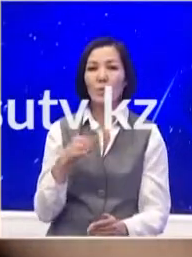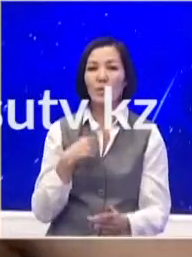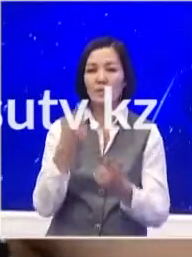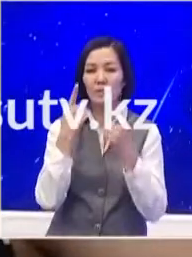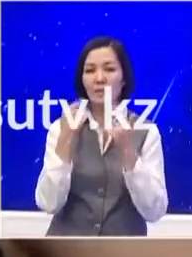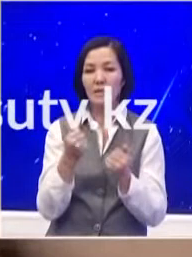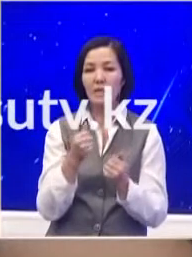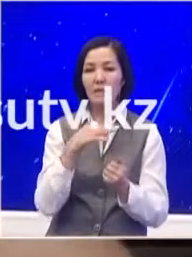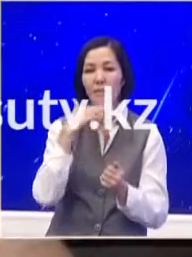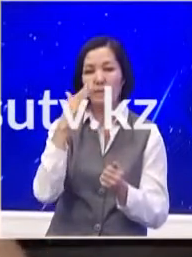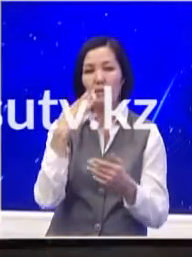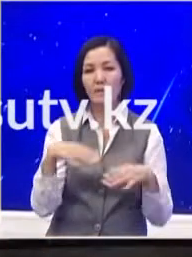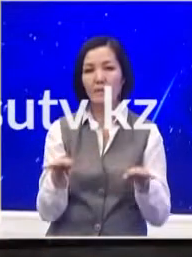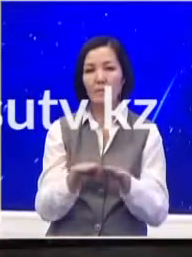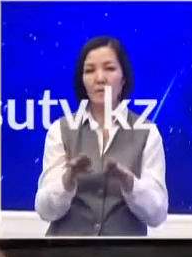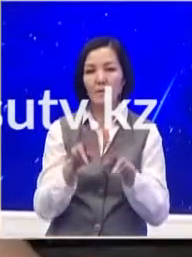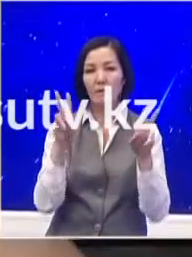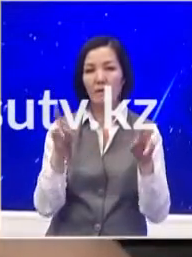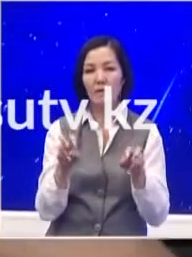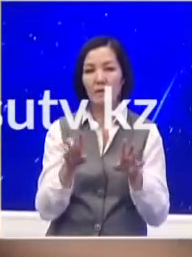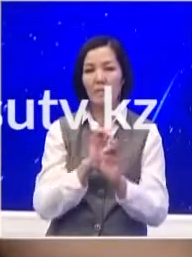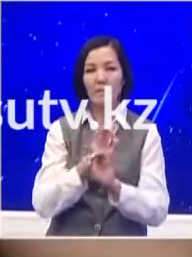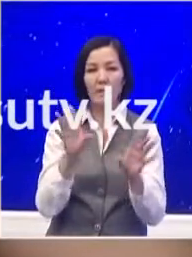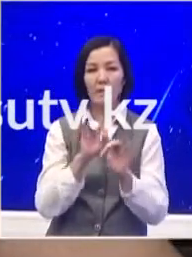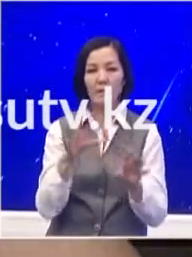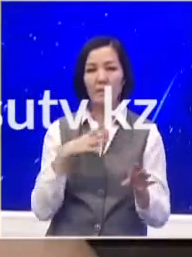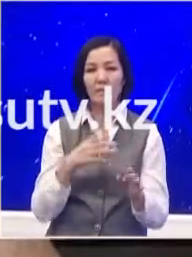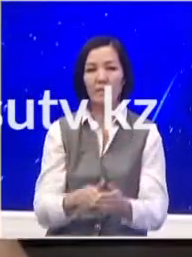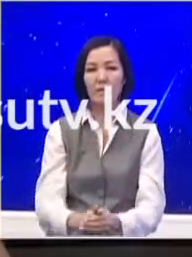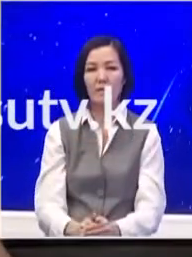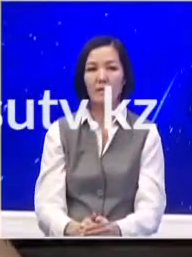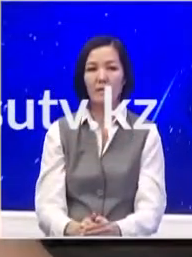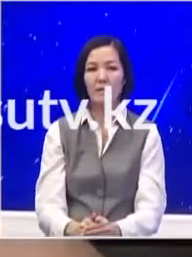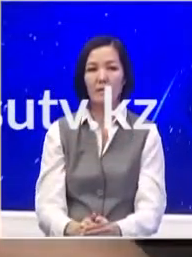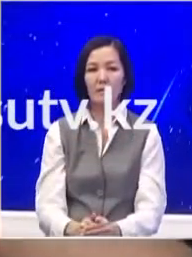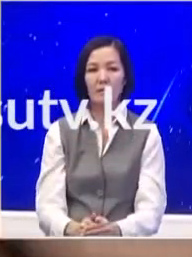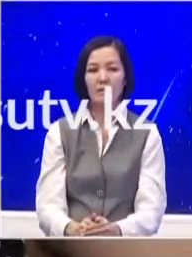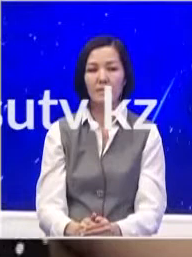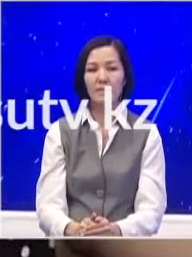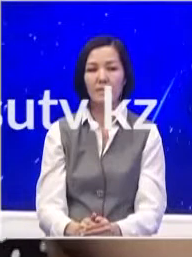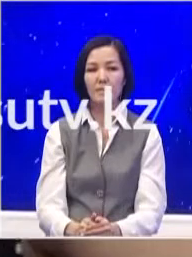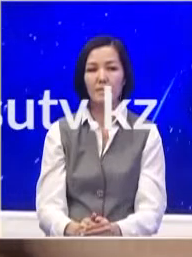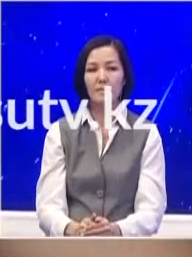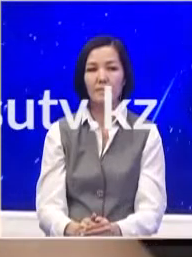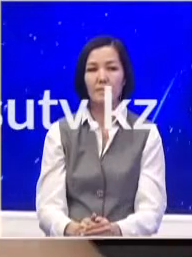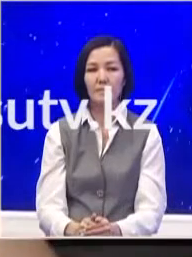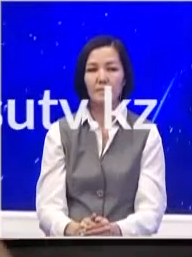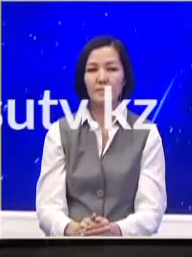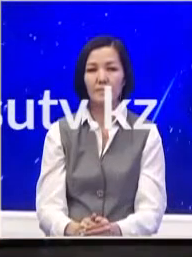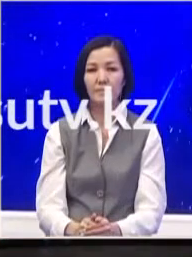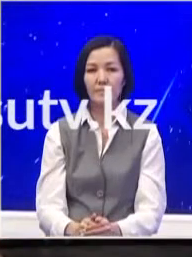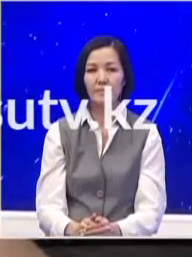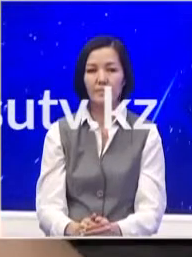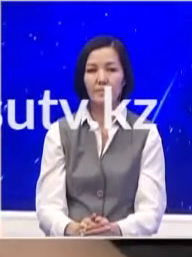Әке деген көк аспан ғой сабырлы, сол мінез бен көркем әрі қадірлі. Әке деген биік тұрар бәрінен бұл